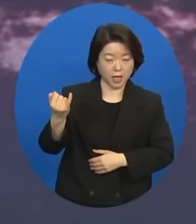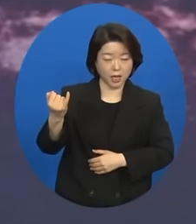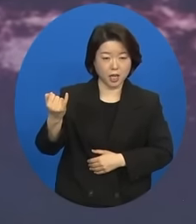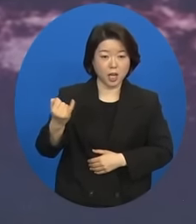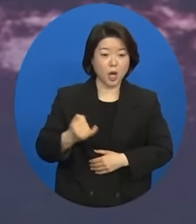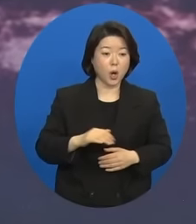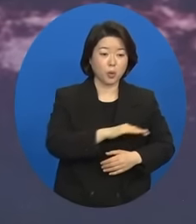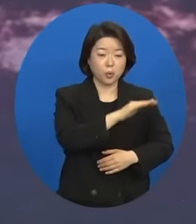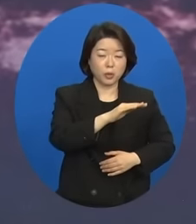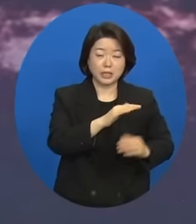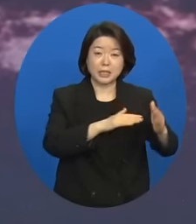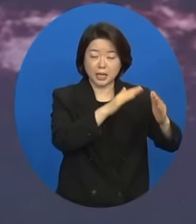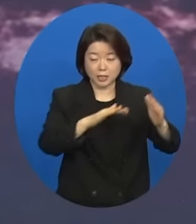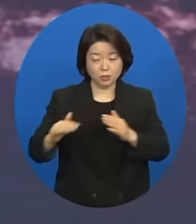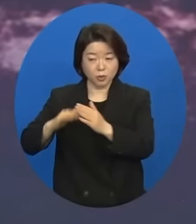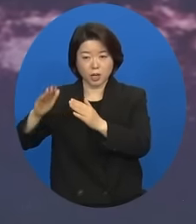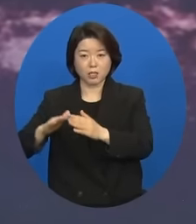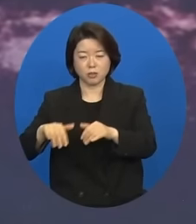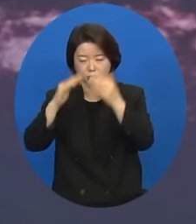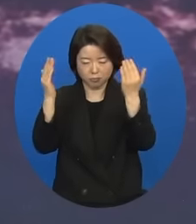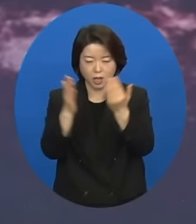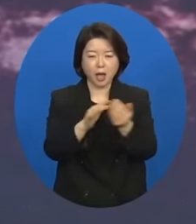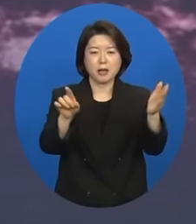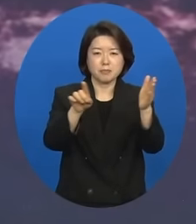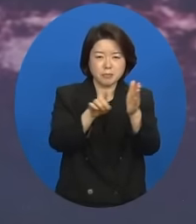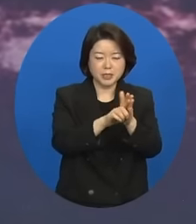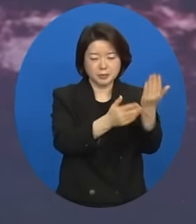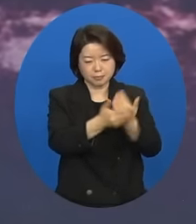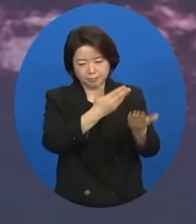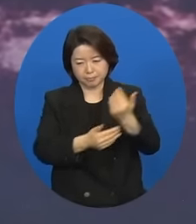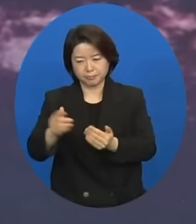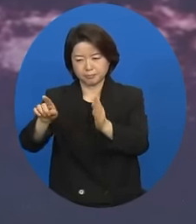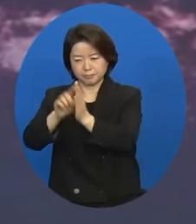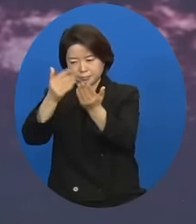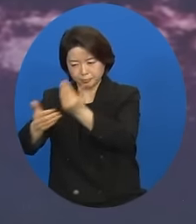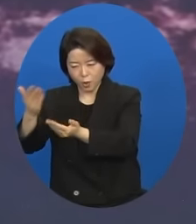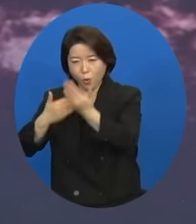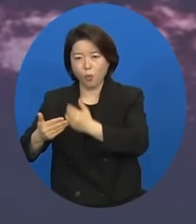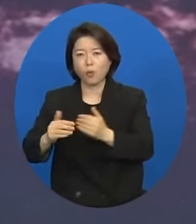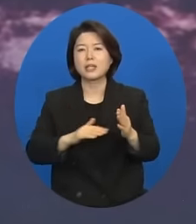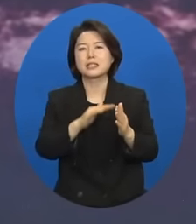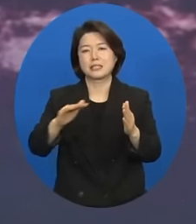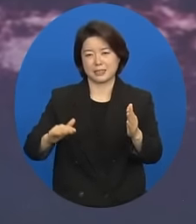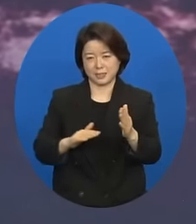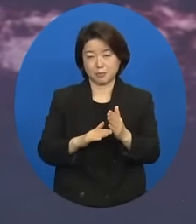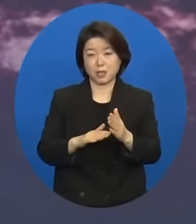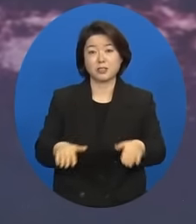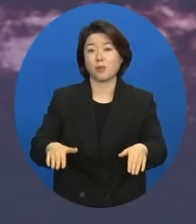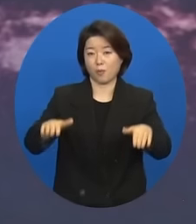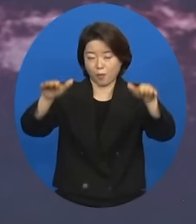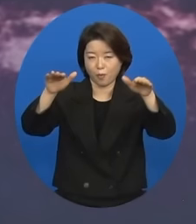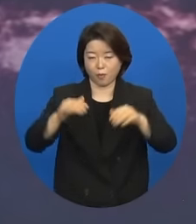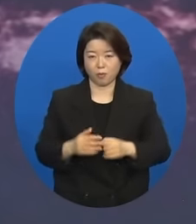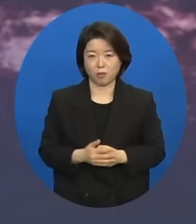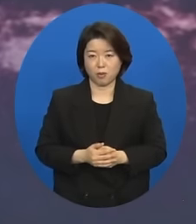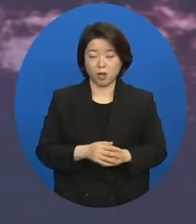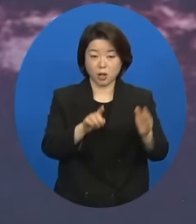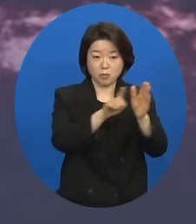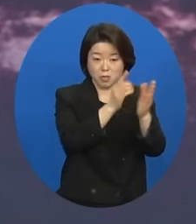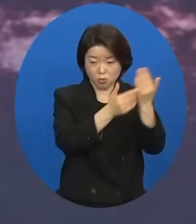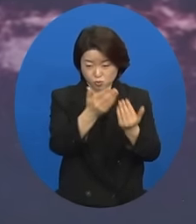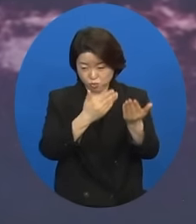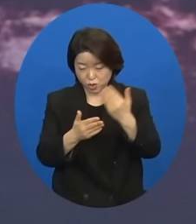믿음의 집안입니다 근데 믿음의 몇 대라고 해서 저절로 하나님이 나의 하나님이 되는 것은